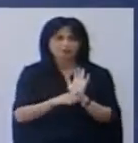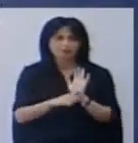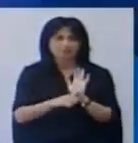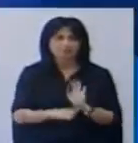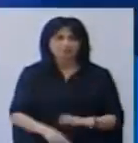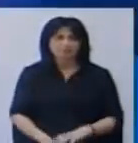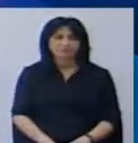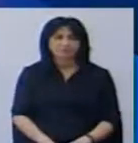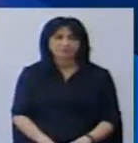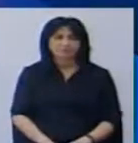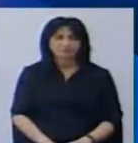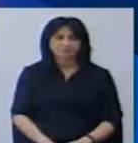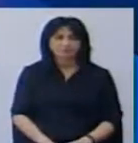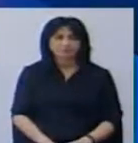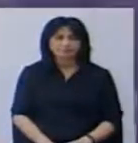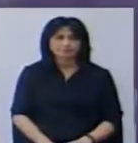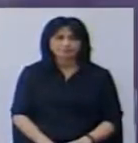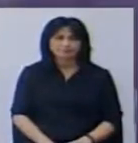დიდი მადლობა ქალბატონო.